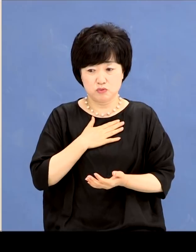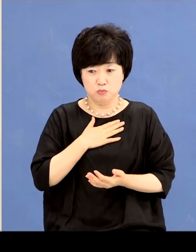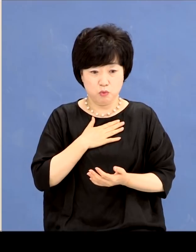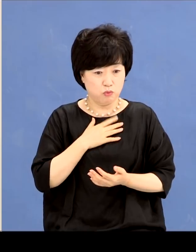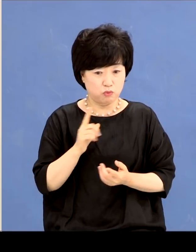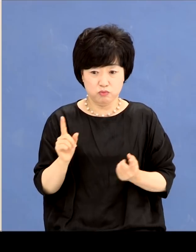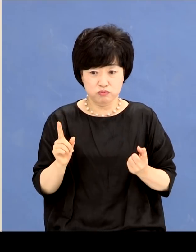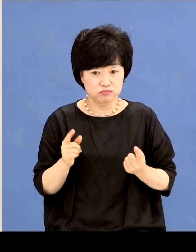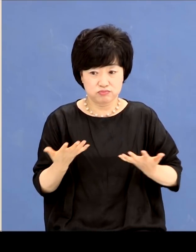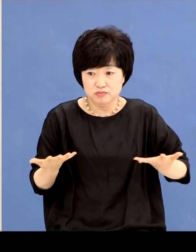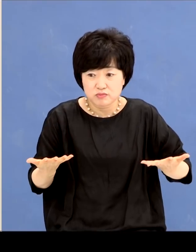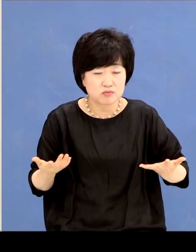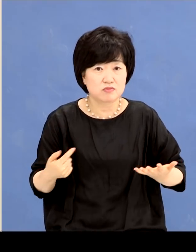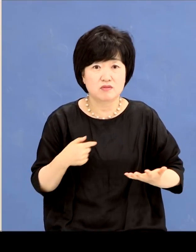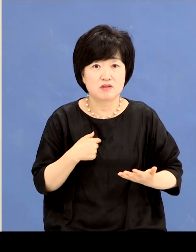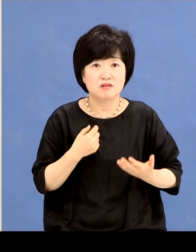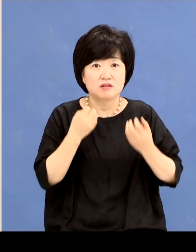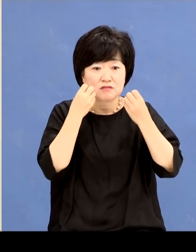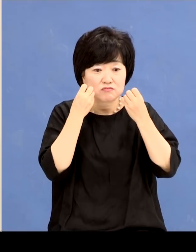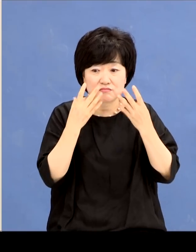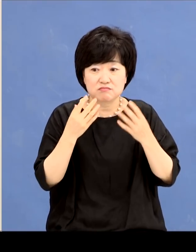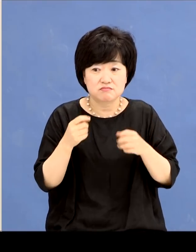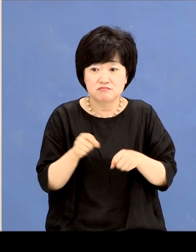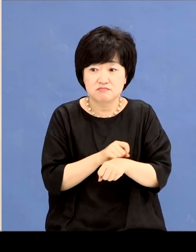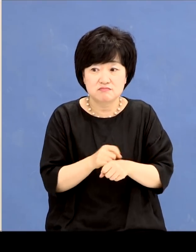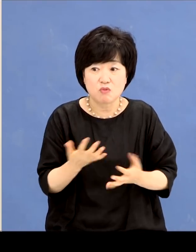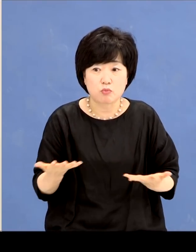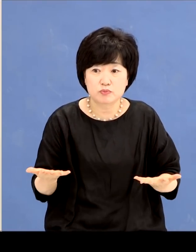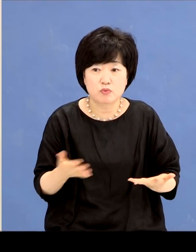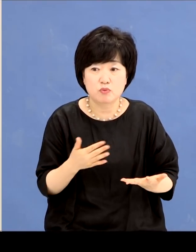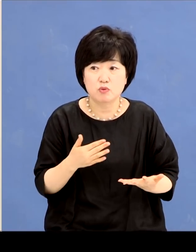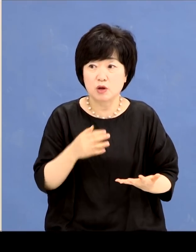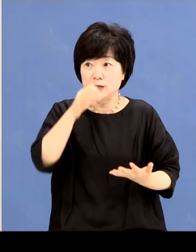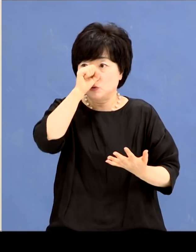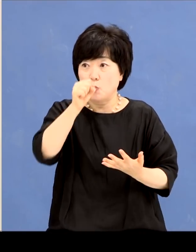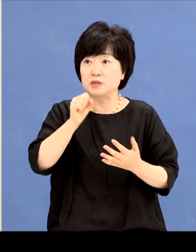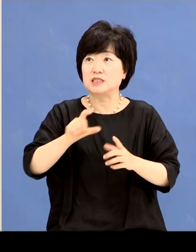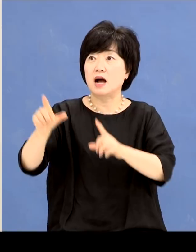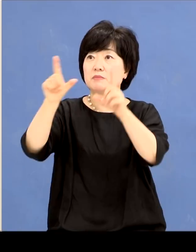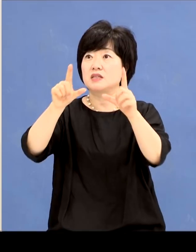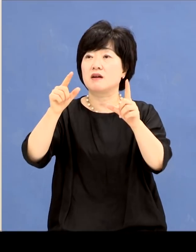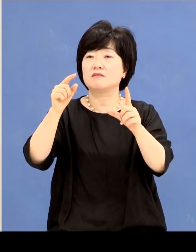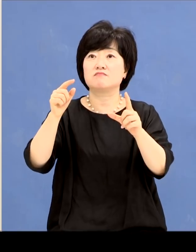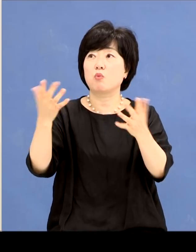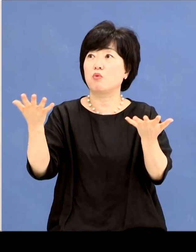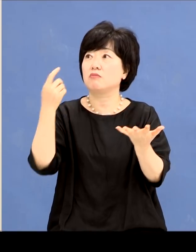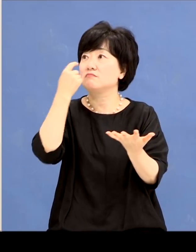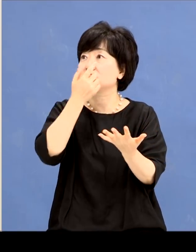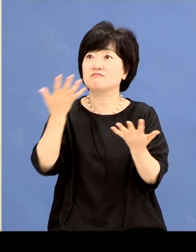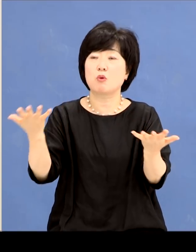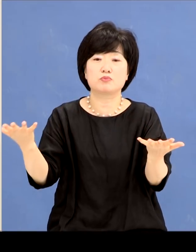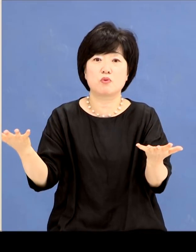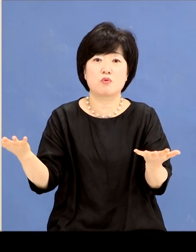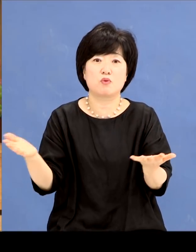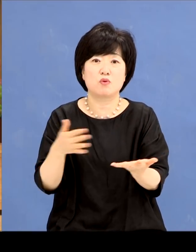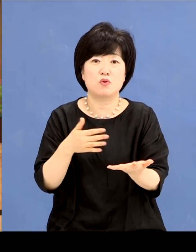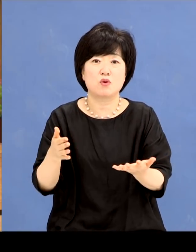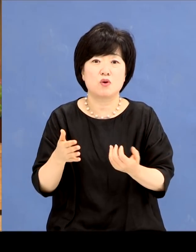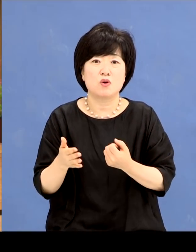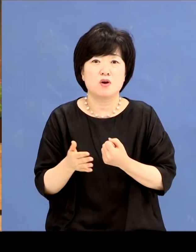다를 바 없잖아요. 네. 저라고 뭐 더 좋은 삶을 살 수 있다라는 것들이 보장된 게 아니잖아요. 그래서 너무 두려웠던 거예요,